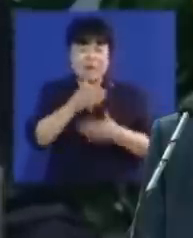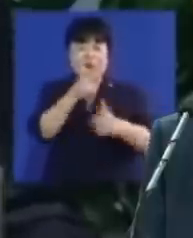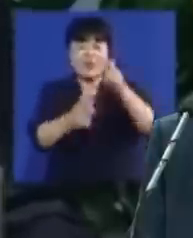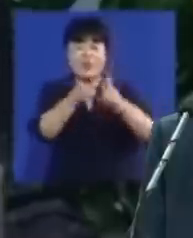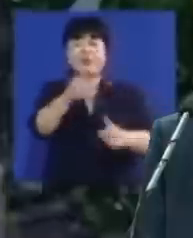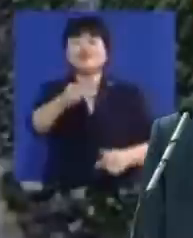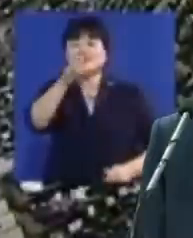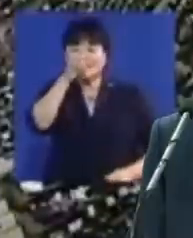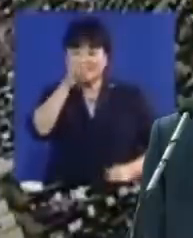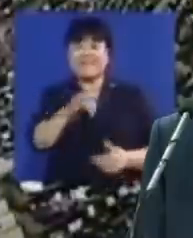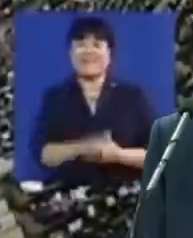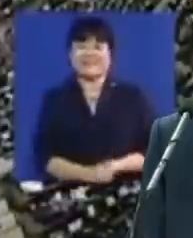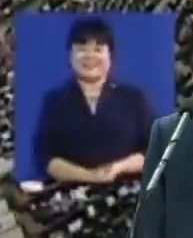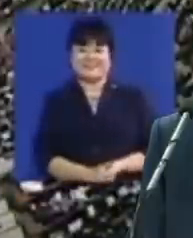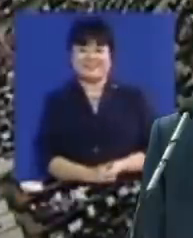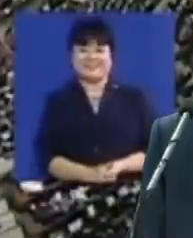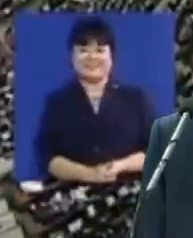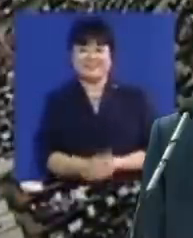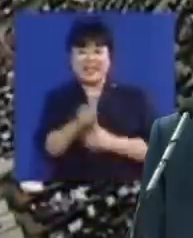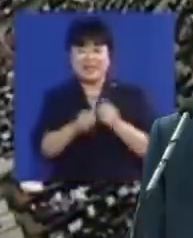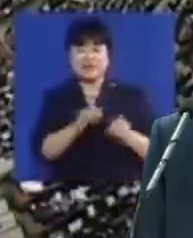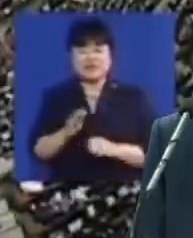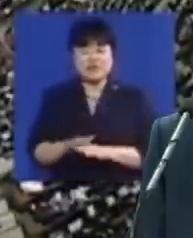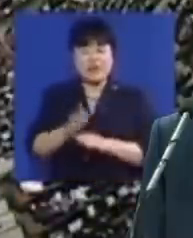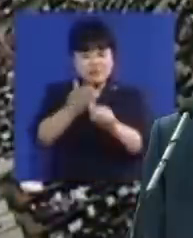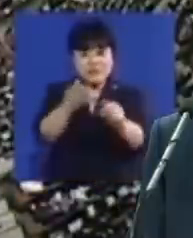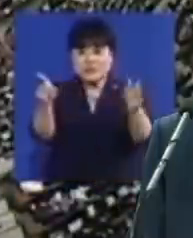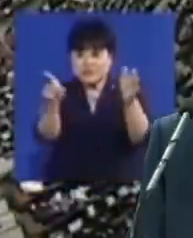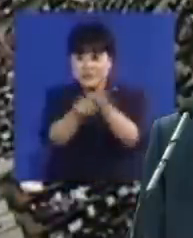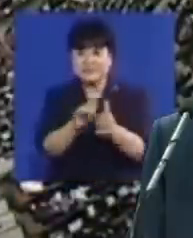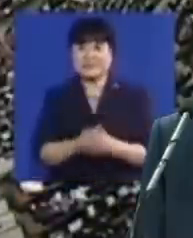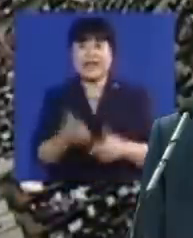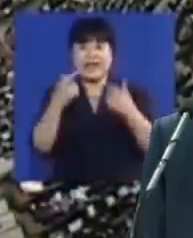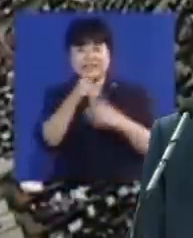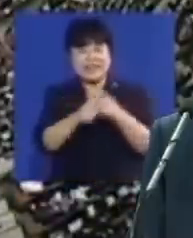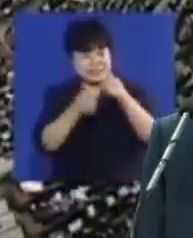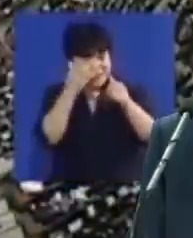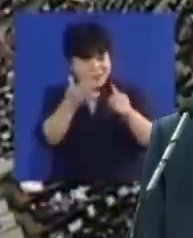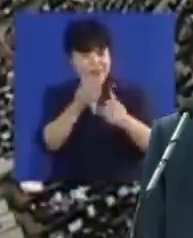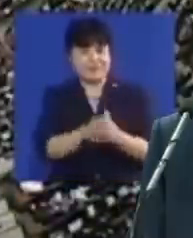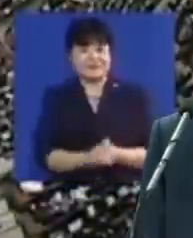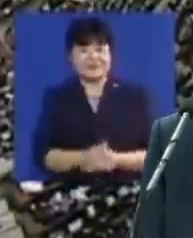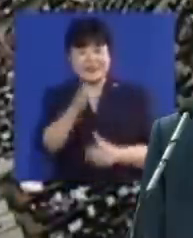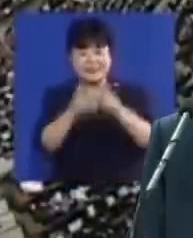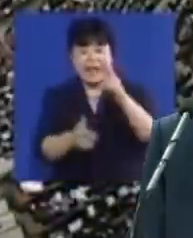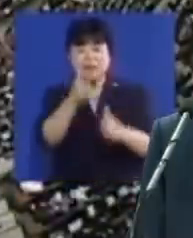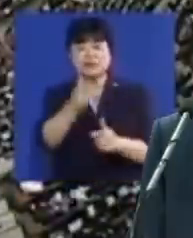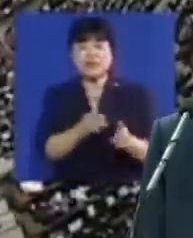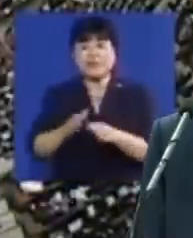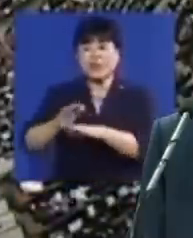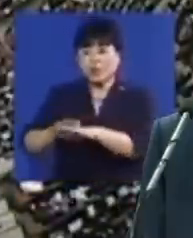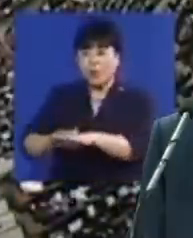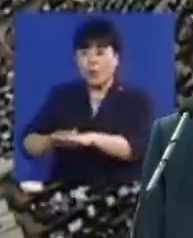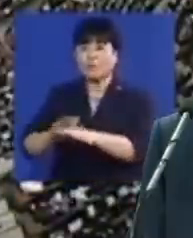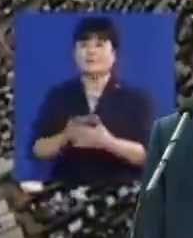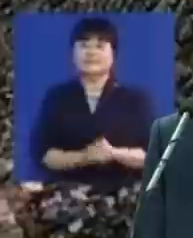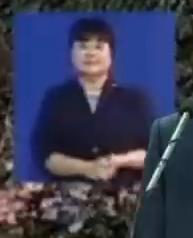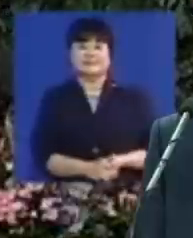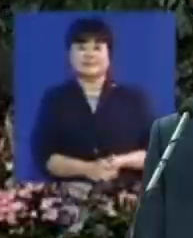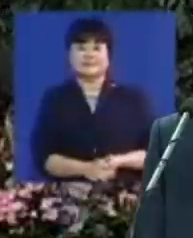나무도 하나님이 준비해 놓으신 것입니다. 언제나 하나님은 나무를 예배해 놓는 하나님인